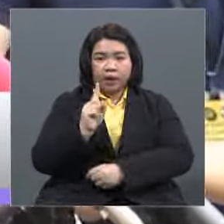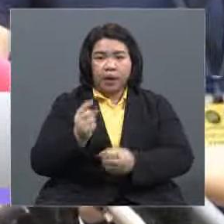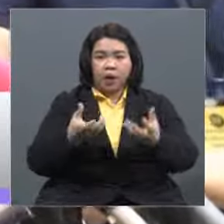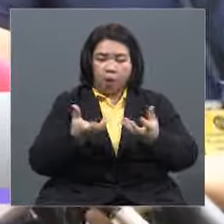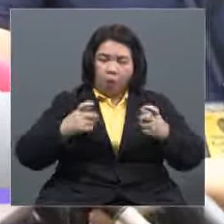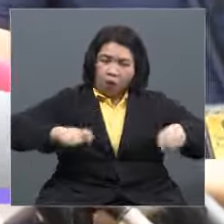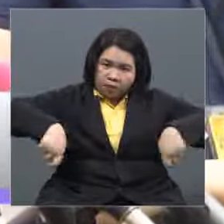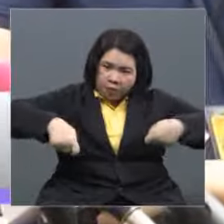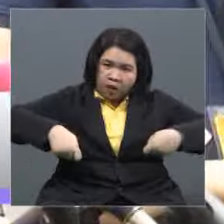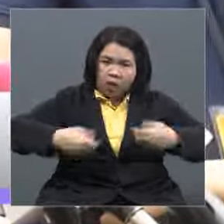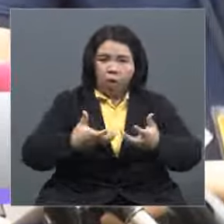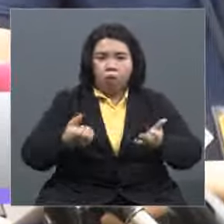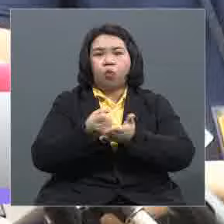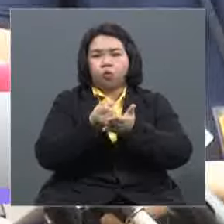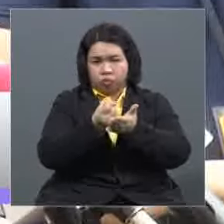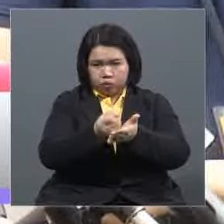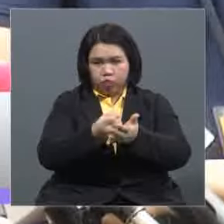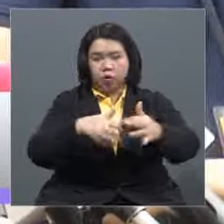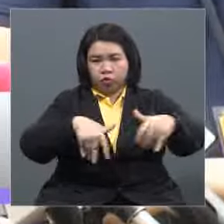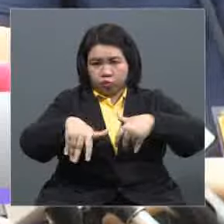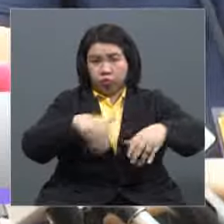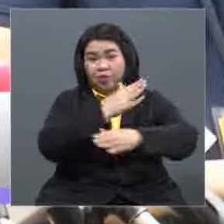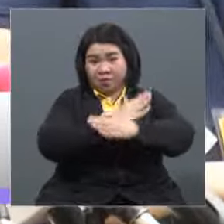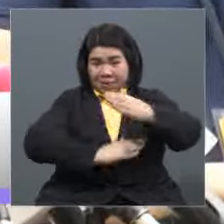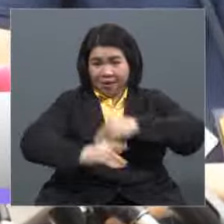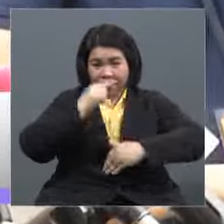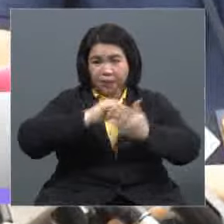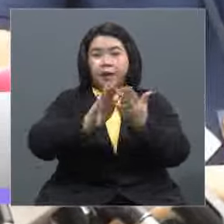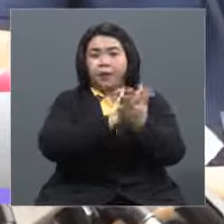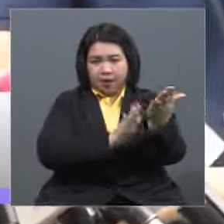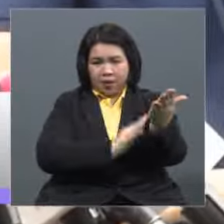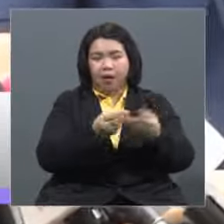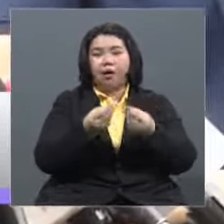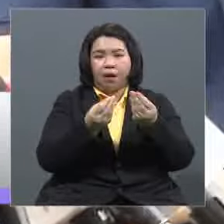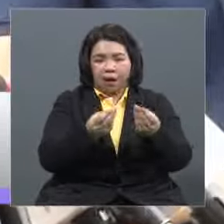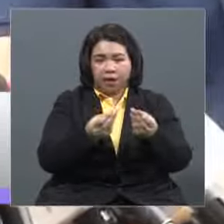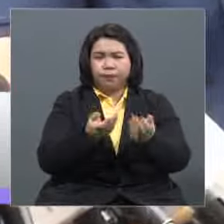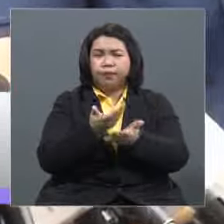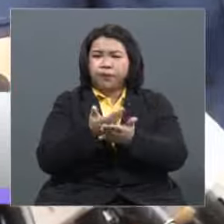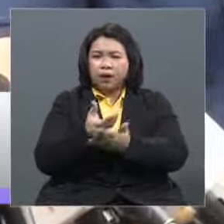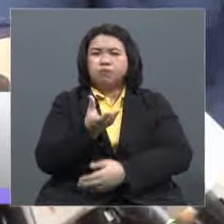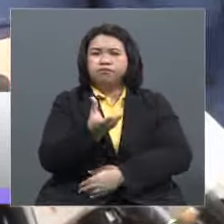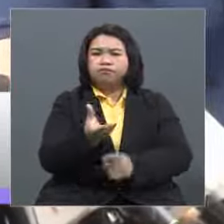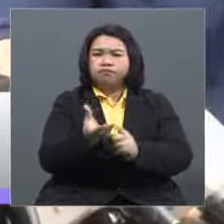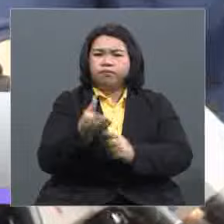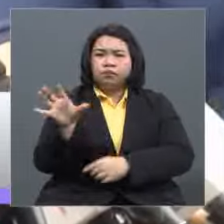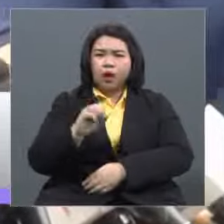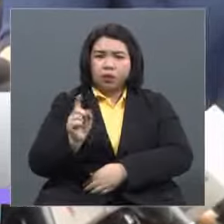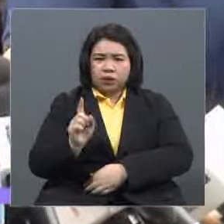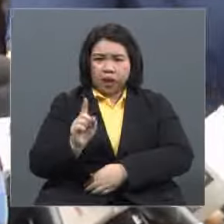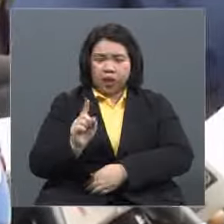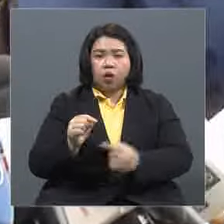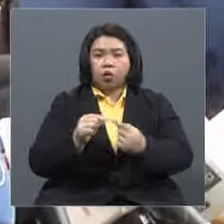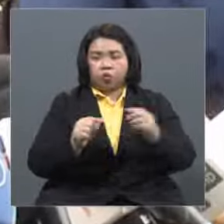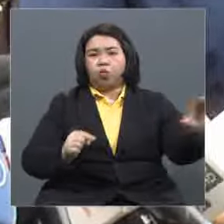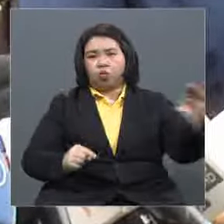อุปกรณ์และกายอุปกรณ์ให้กับพี่น้องคนพิการทั่วประเทศนะครับเงินจำนวนดังกล่าวนะครับจะได้มาจากเงินจากกอง